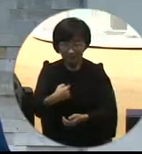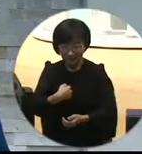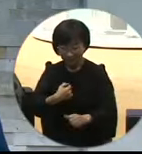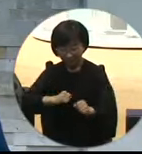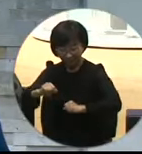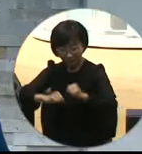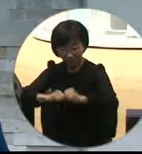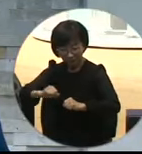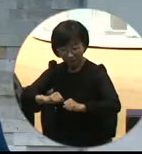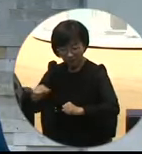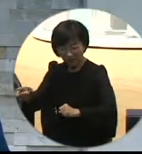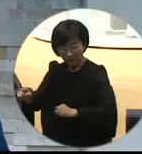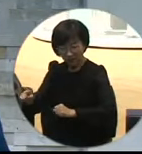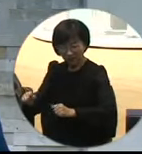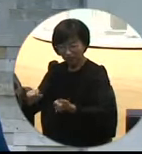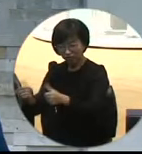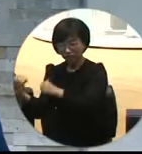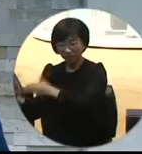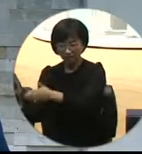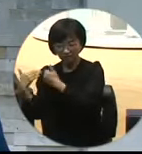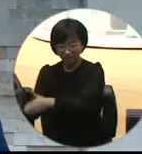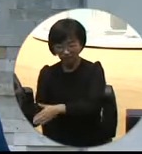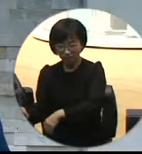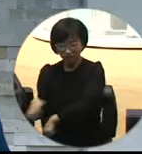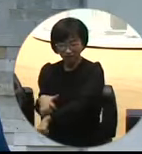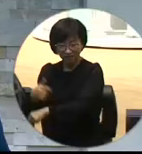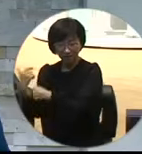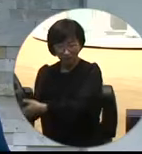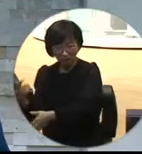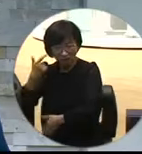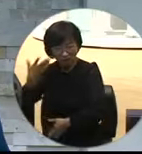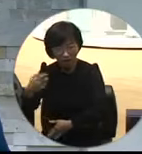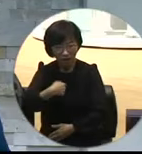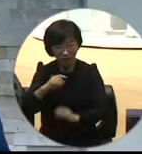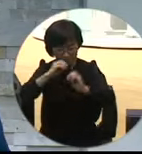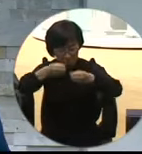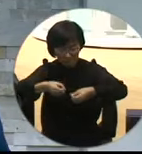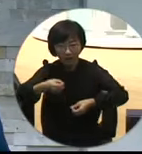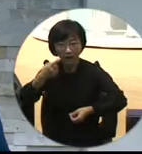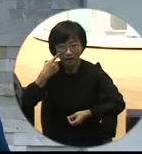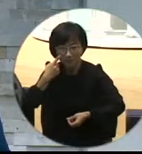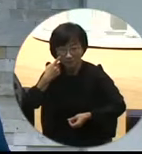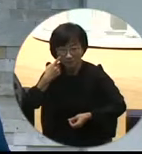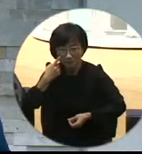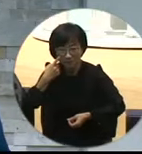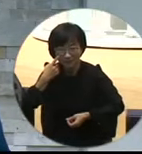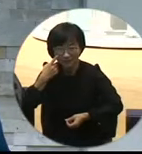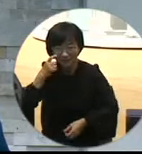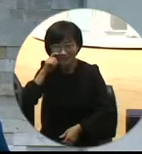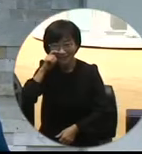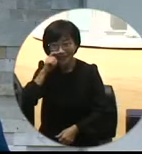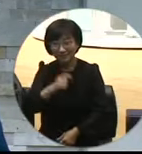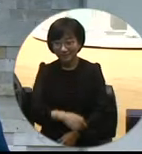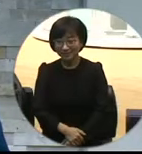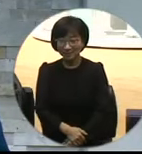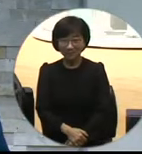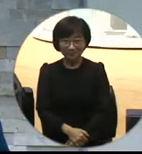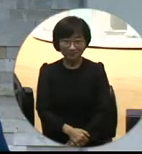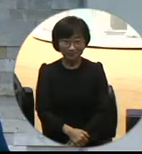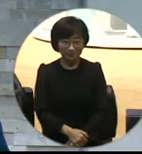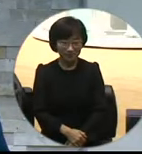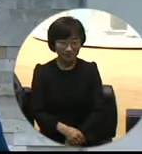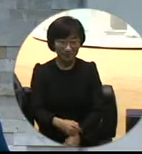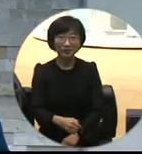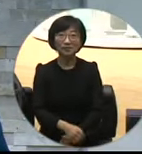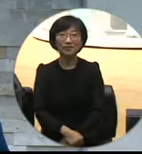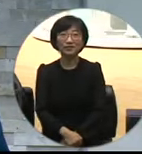자존심 때문에, 내 자리 때문에, 내 성격 때문에, 내가 아는 지식 때문에 이걸 지금 생명 구하는 거냐 선을 향하는